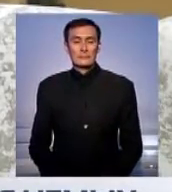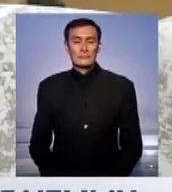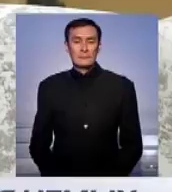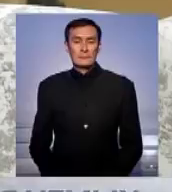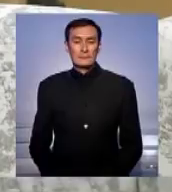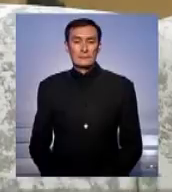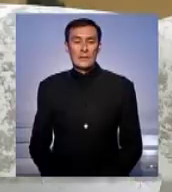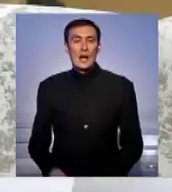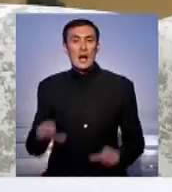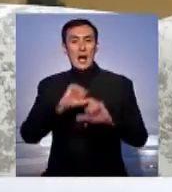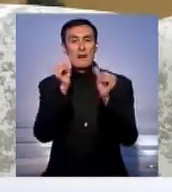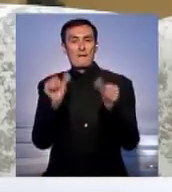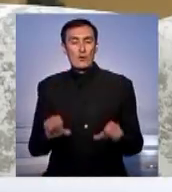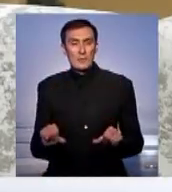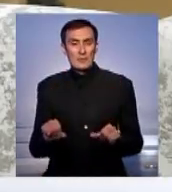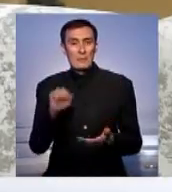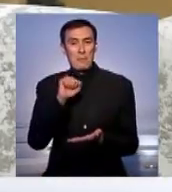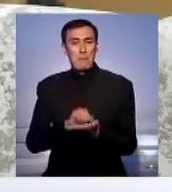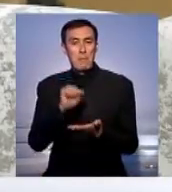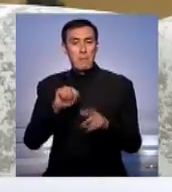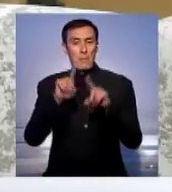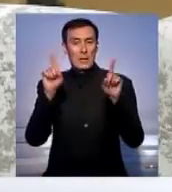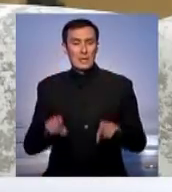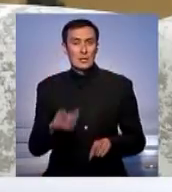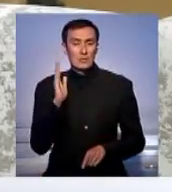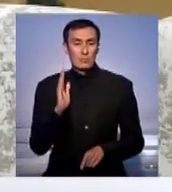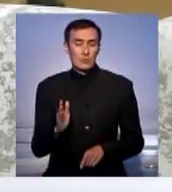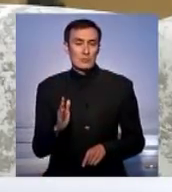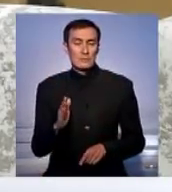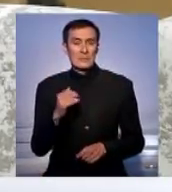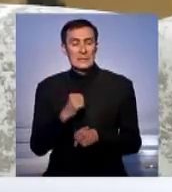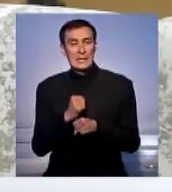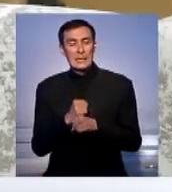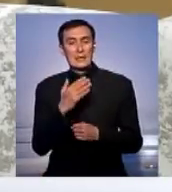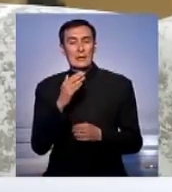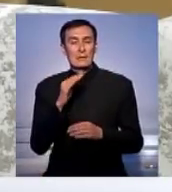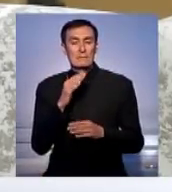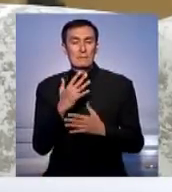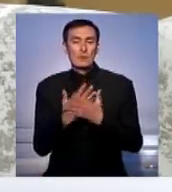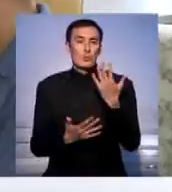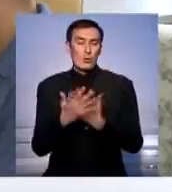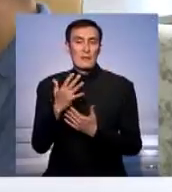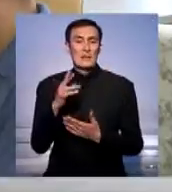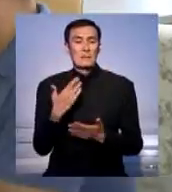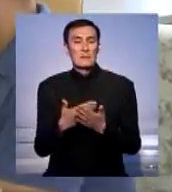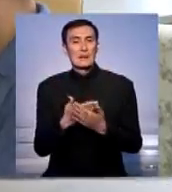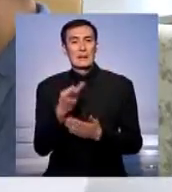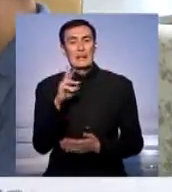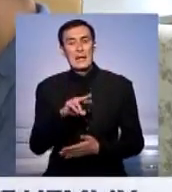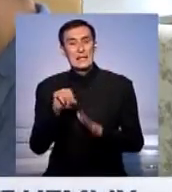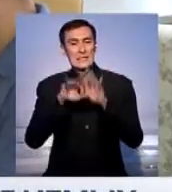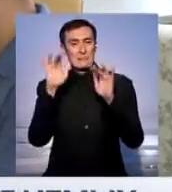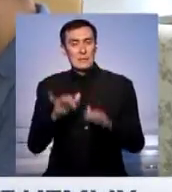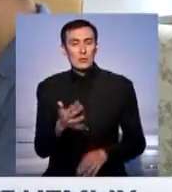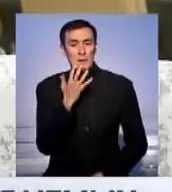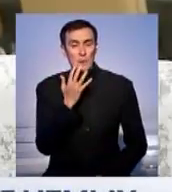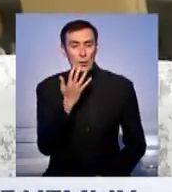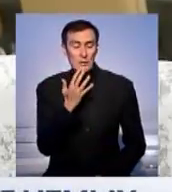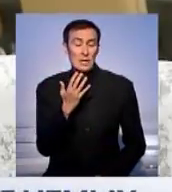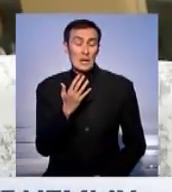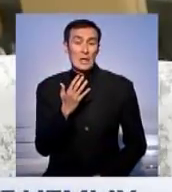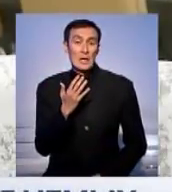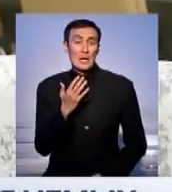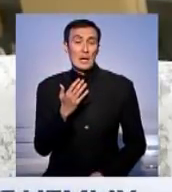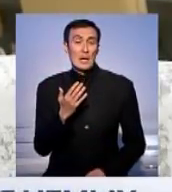Оформим патент, потом сделаем перчатки для разных условий, например, для зимы, утепленные перчатки. В